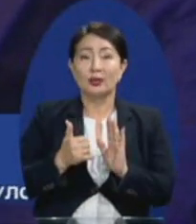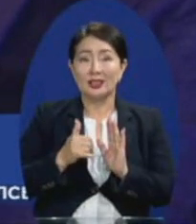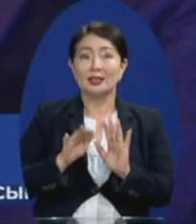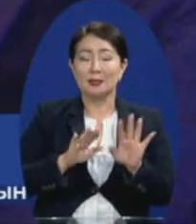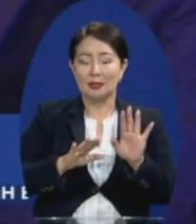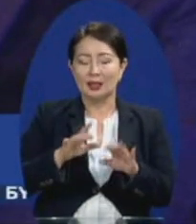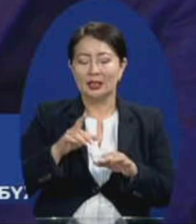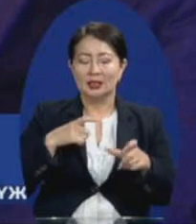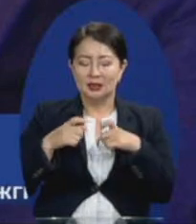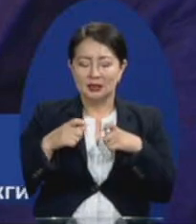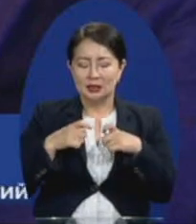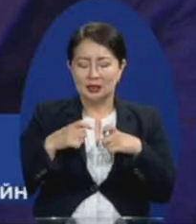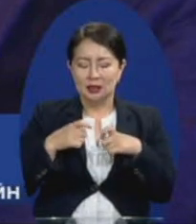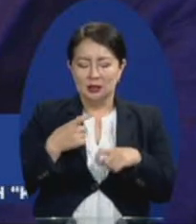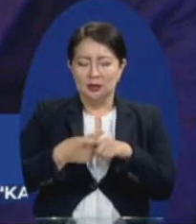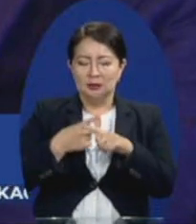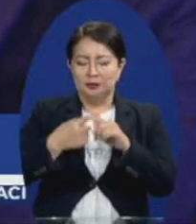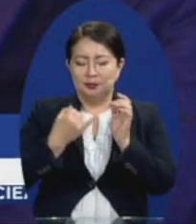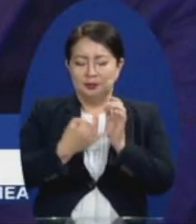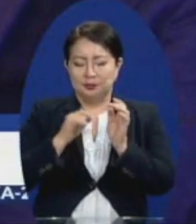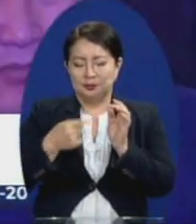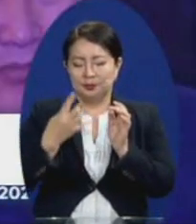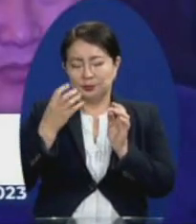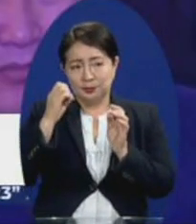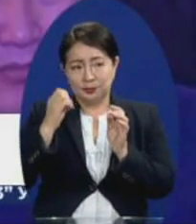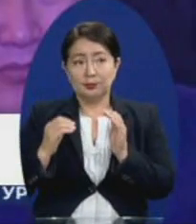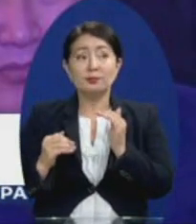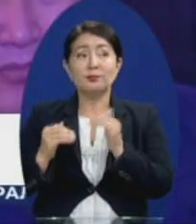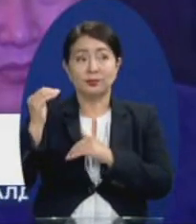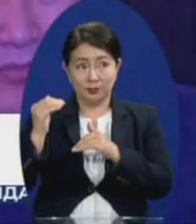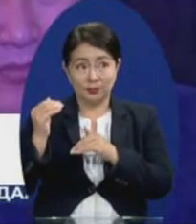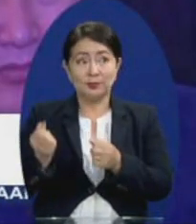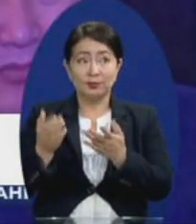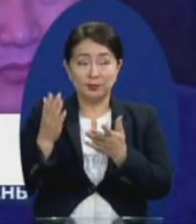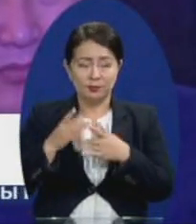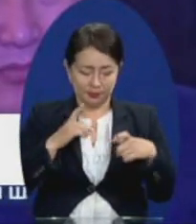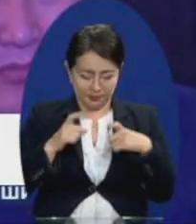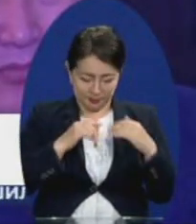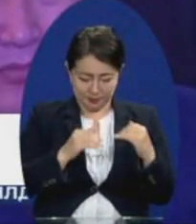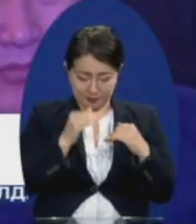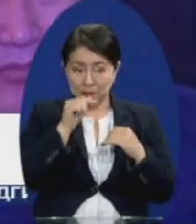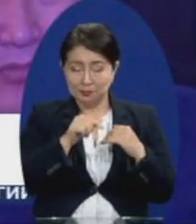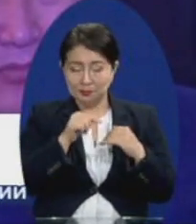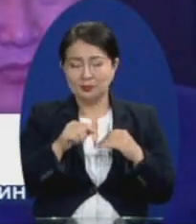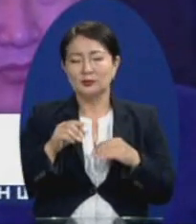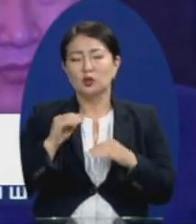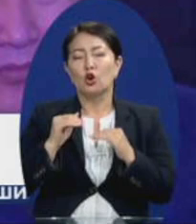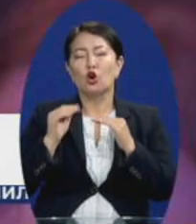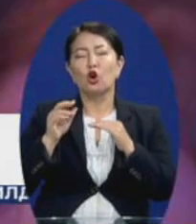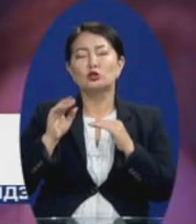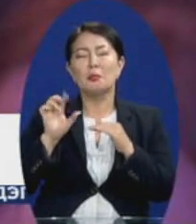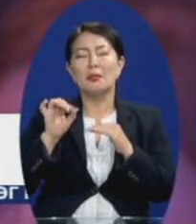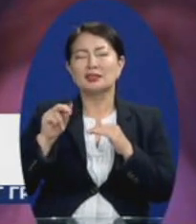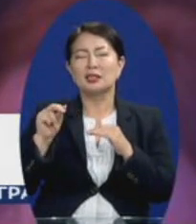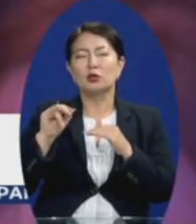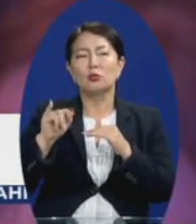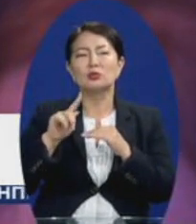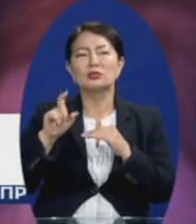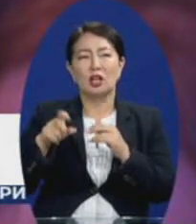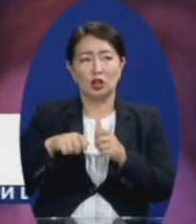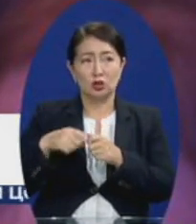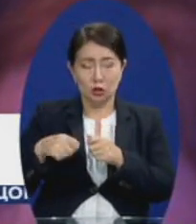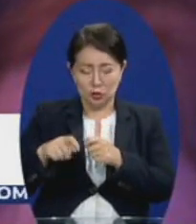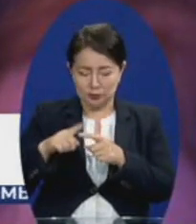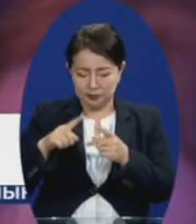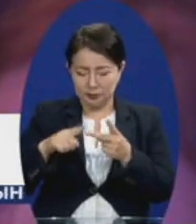засаг 6.4% өсөлттэй гарсан байна. За эдийн засгийн өсөлтөд хөгжлийн банкны чанаргүй зээлийн төлөлт за уул